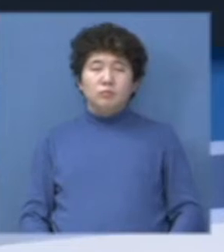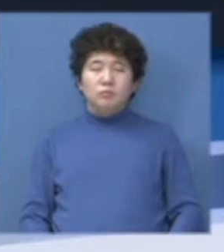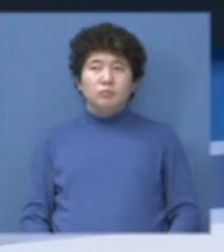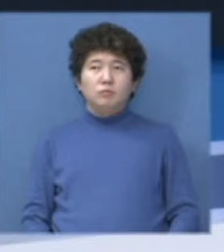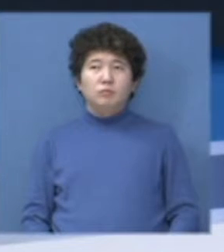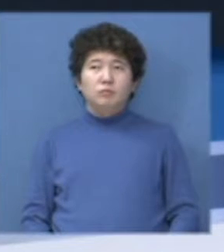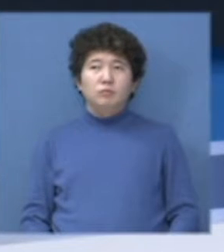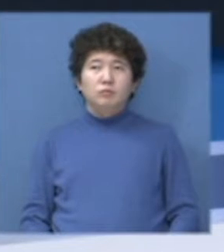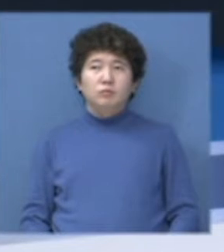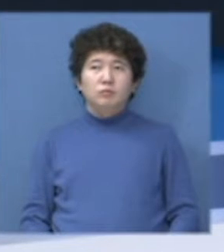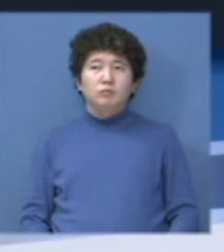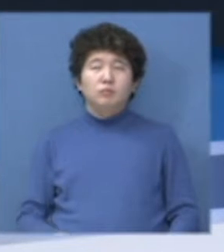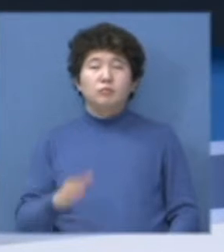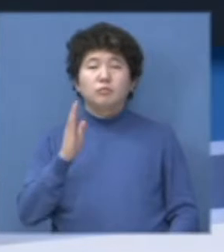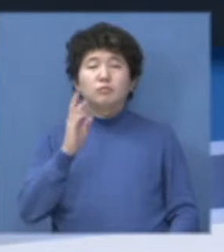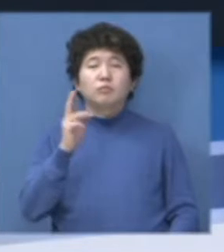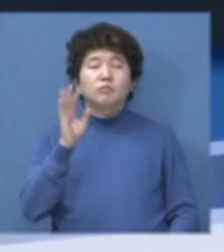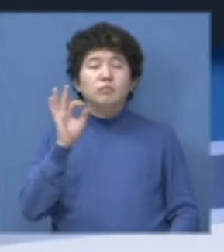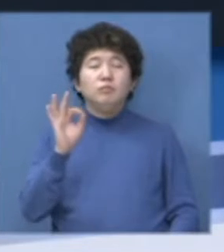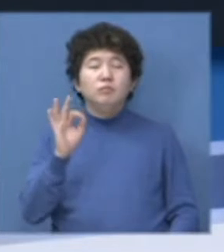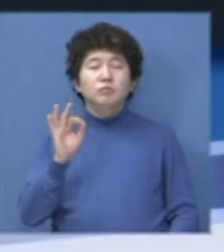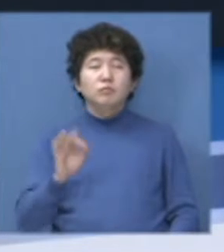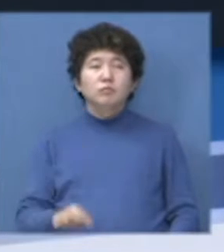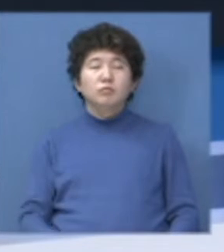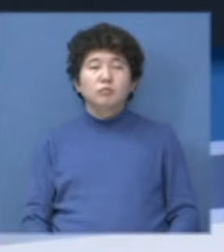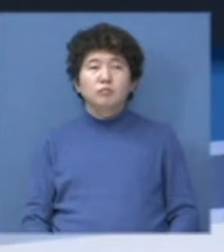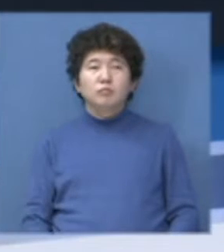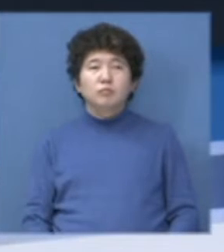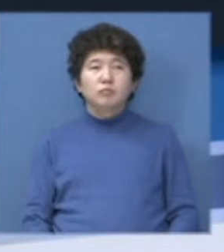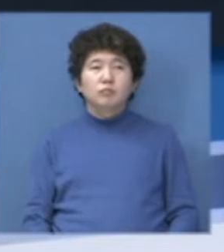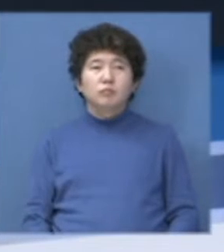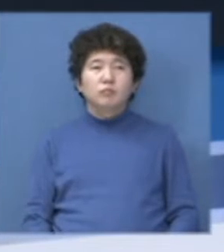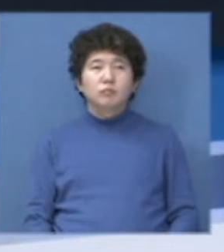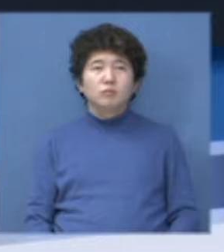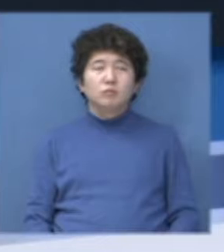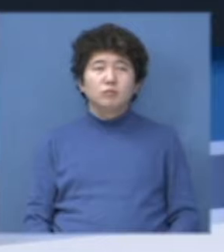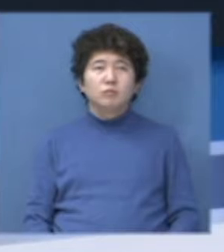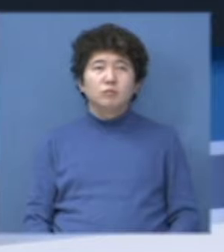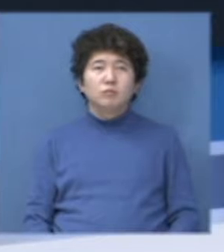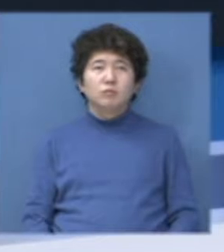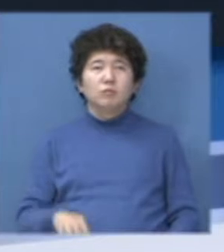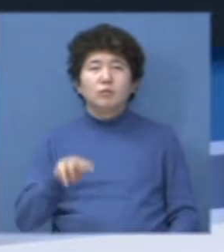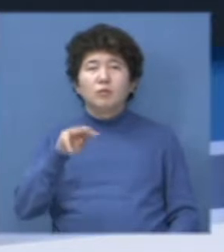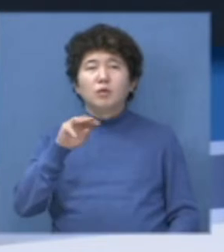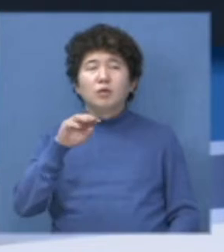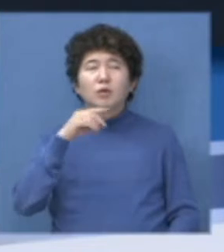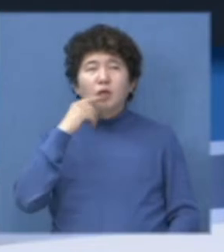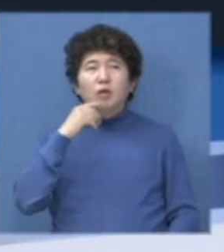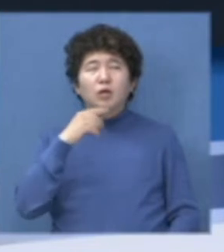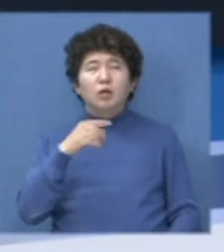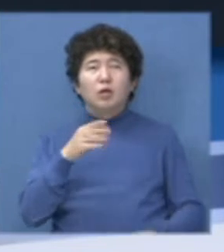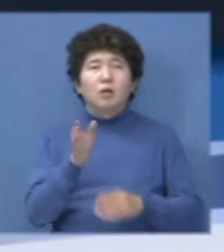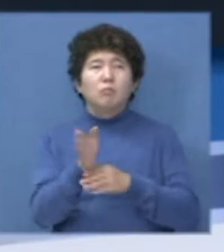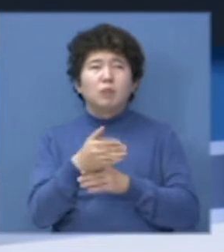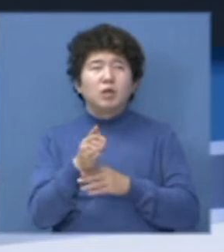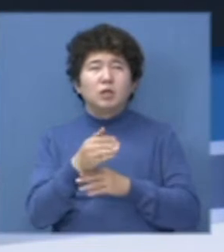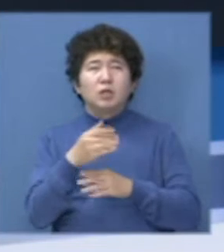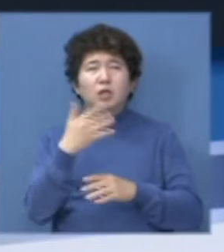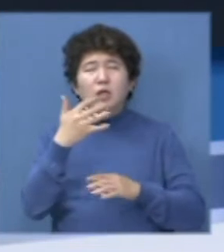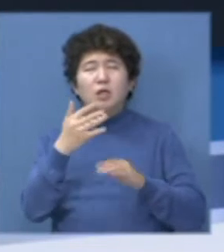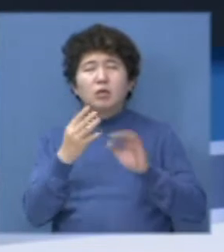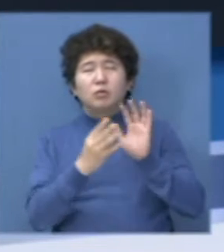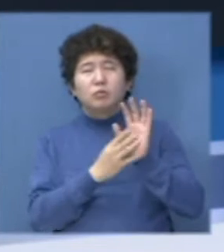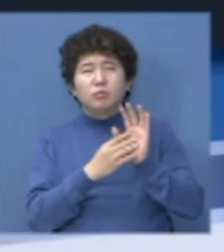Аймақ жаңалықтары. Шығыс Қазақстан елдегі балығы көп өңірлердің бірі. Себебі мұнда 59 ірі және 97